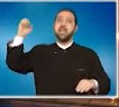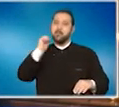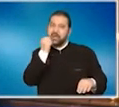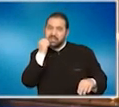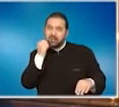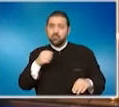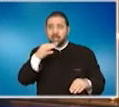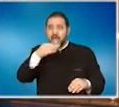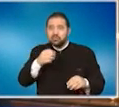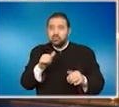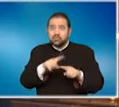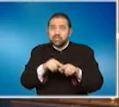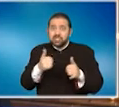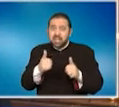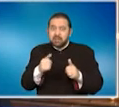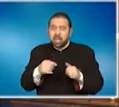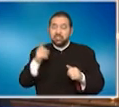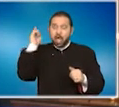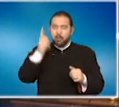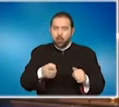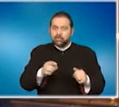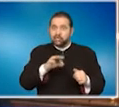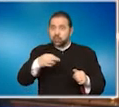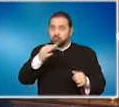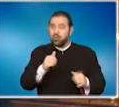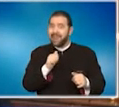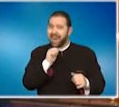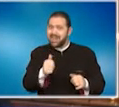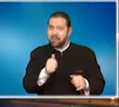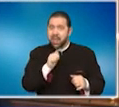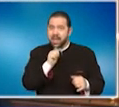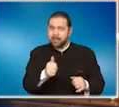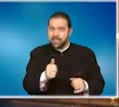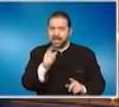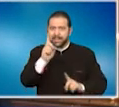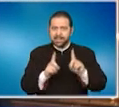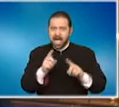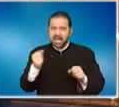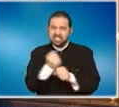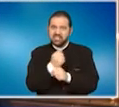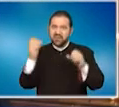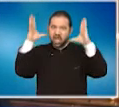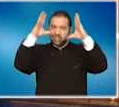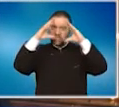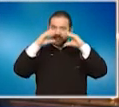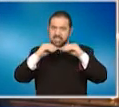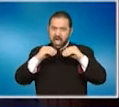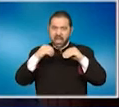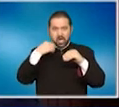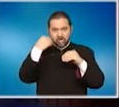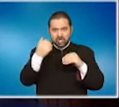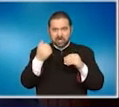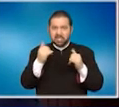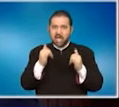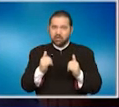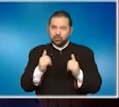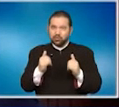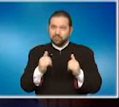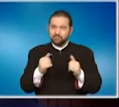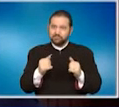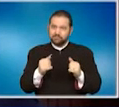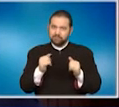El a poruncit ca nimănui să nu spună nimic, poruncindu-i și aceasta, că dacă se va face seară și se vor așeza toți, să-l